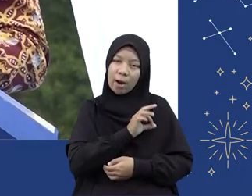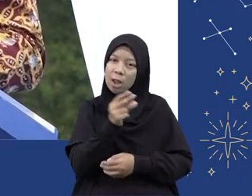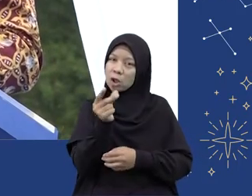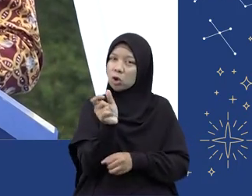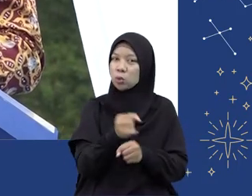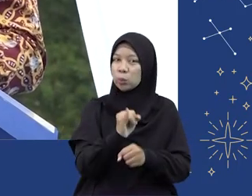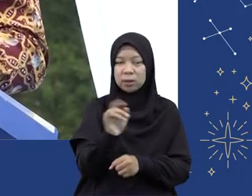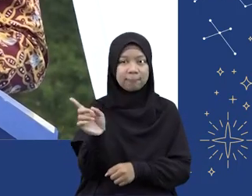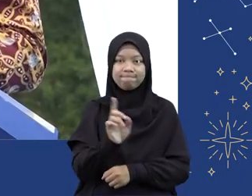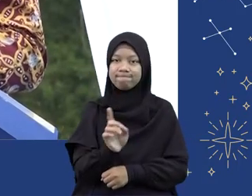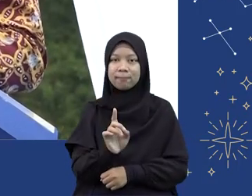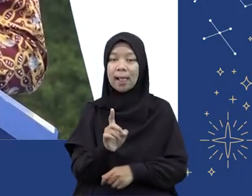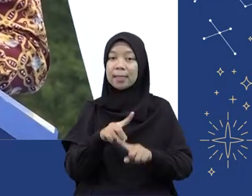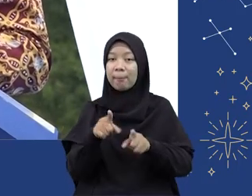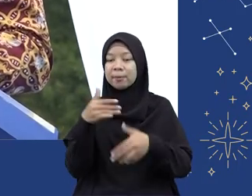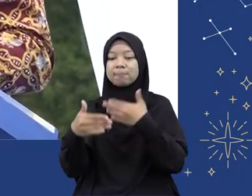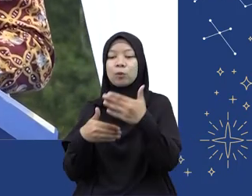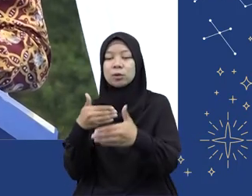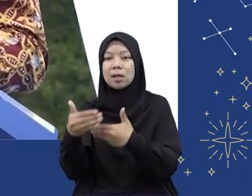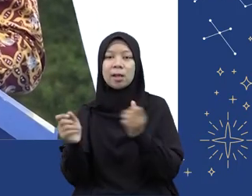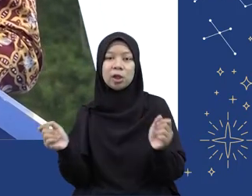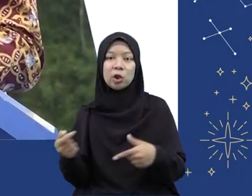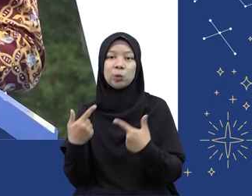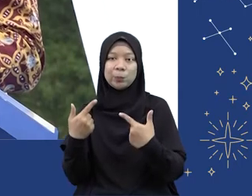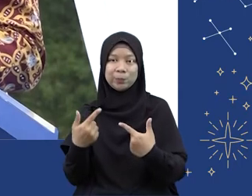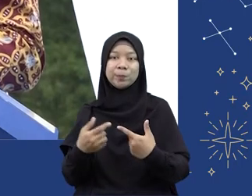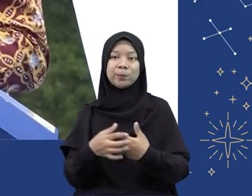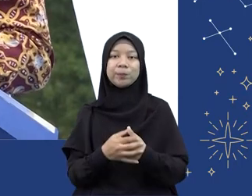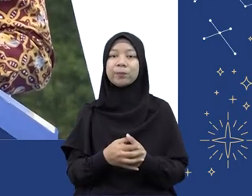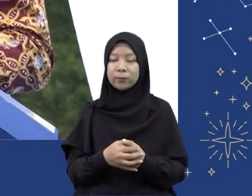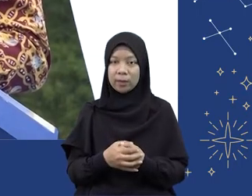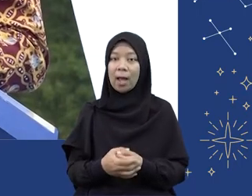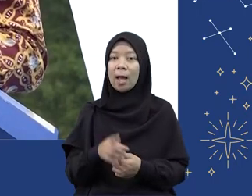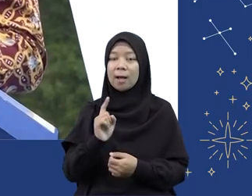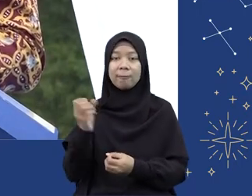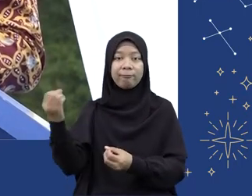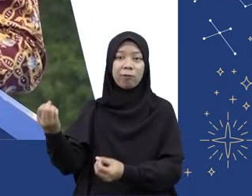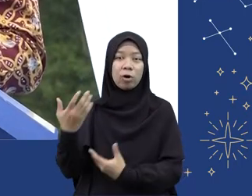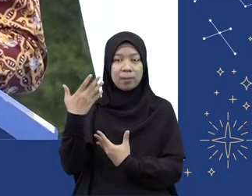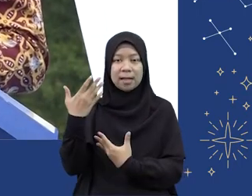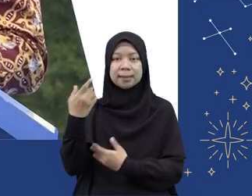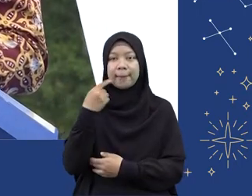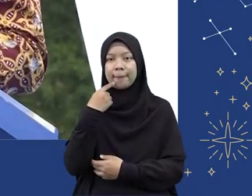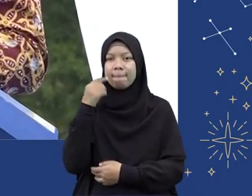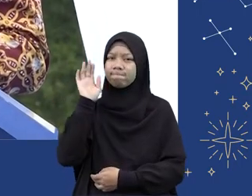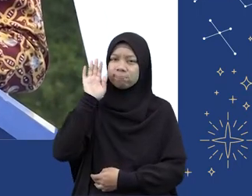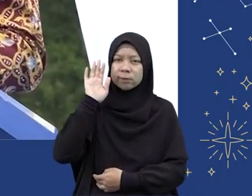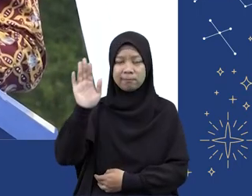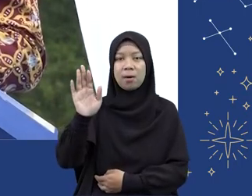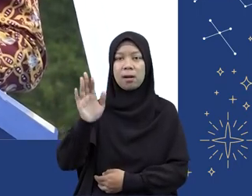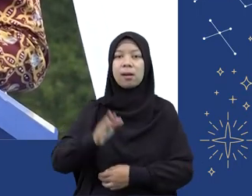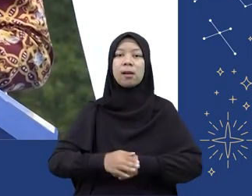hakikat peradaban kita ya yang memberikan jawaban-jawaban terhadap manusia depan manusia